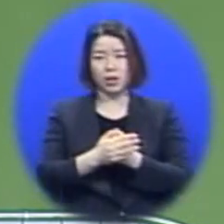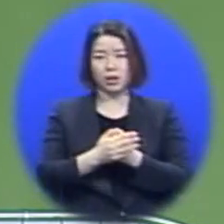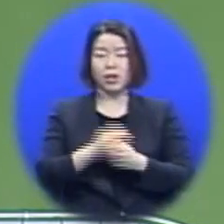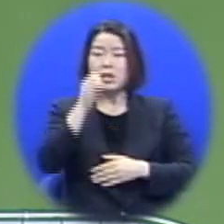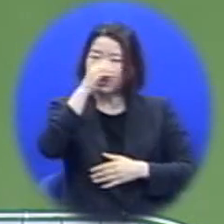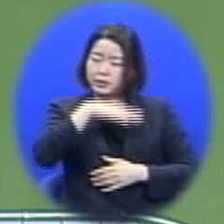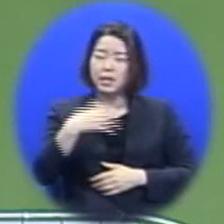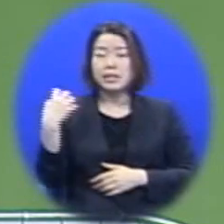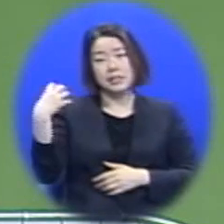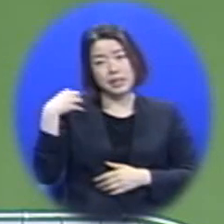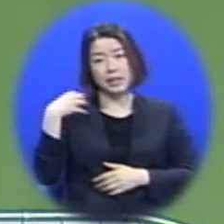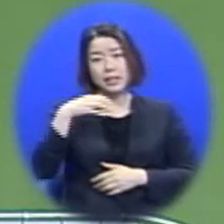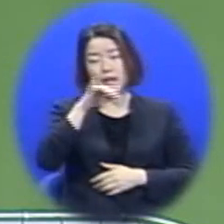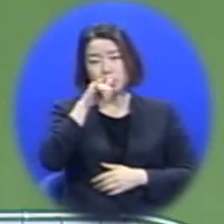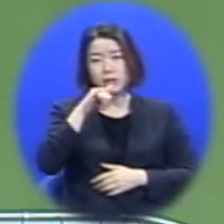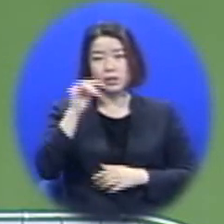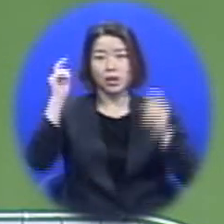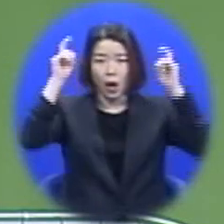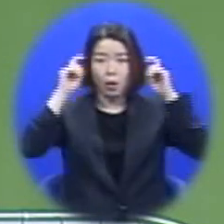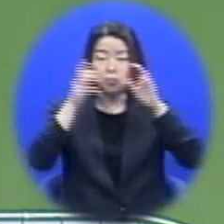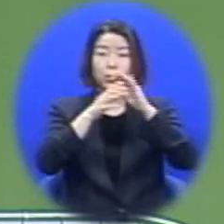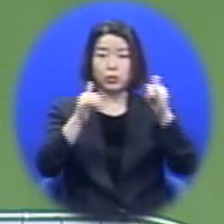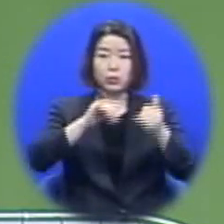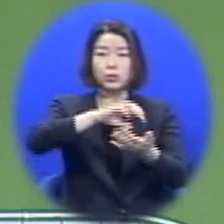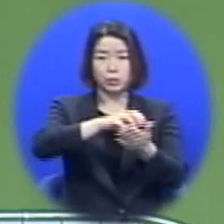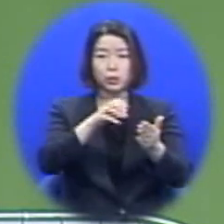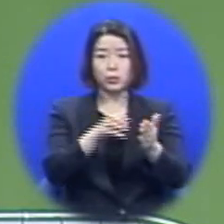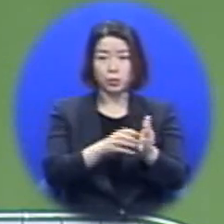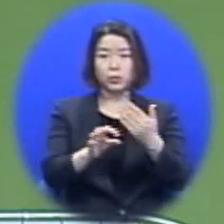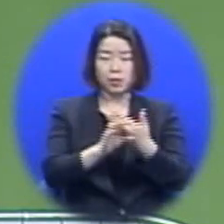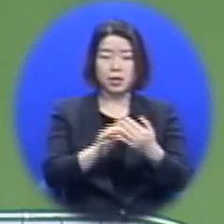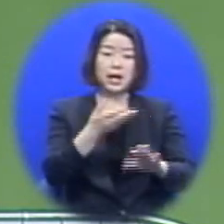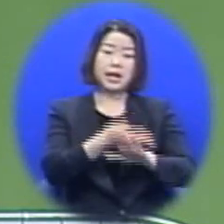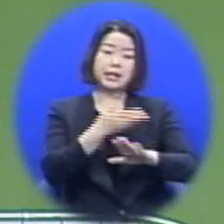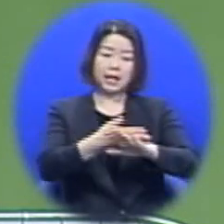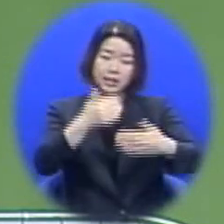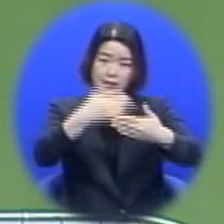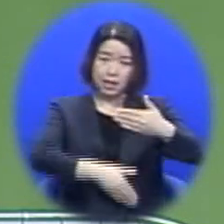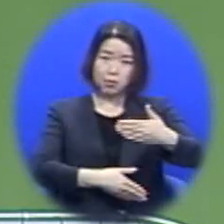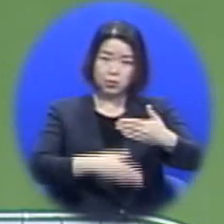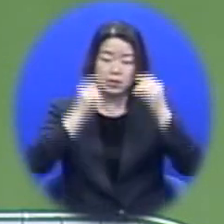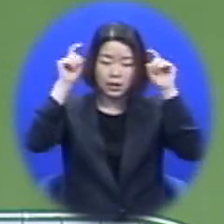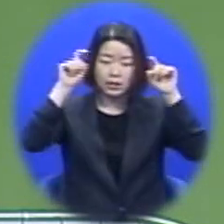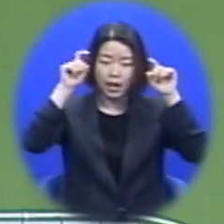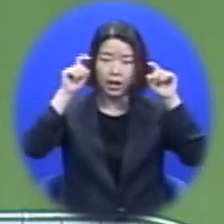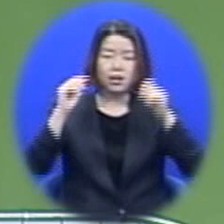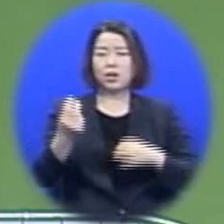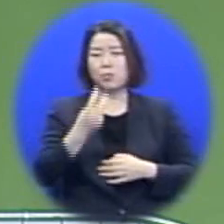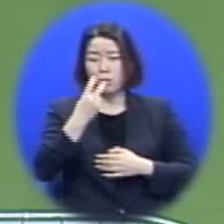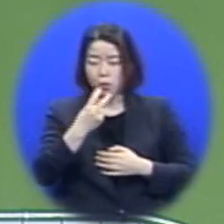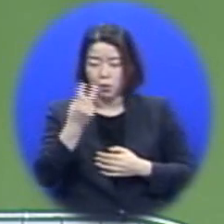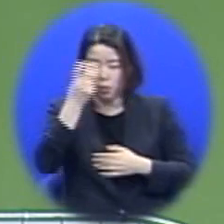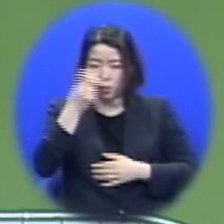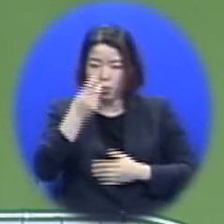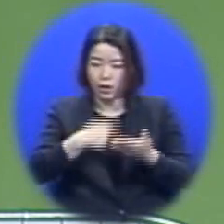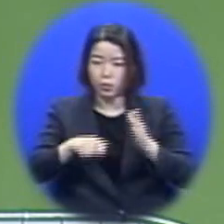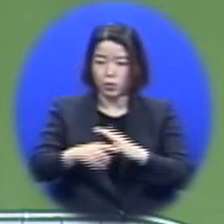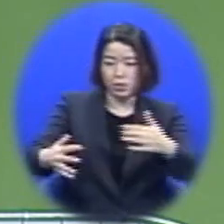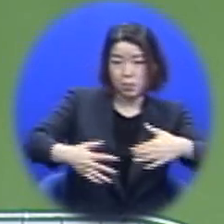있는 목동 정도라면 다른 양이나 희생되지 않도록 챙기는 거죠. 그런데